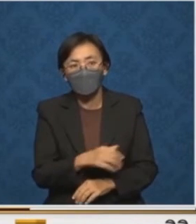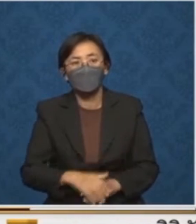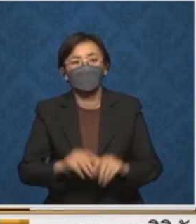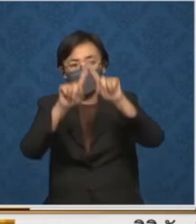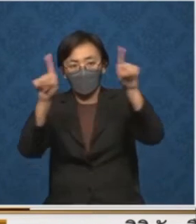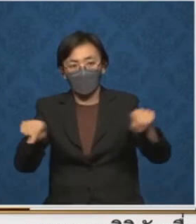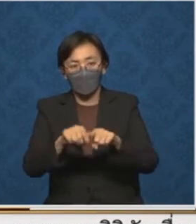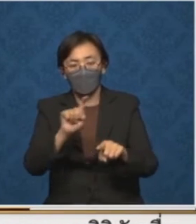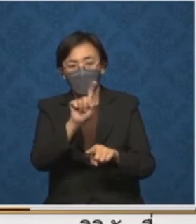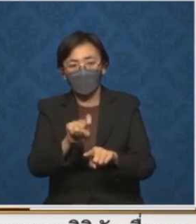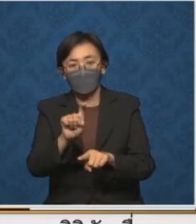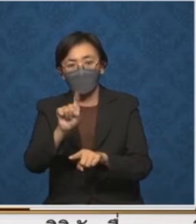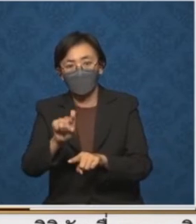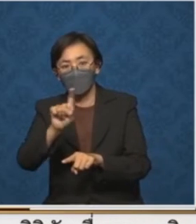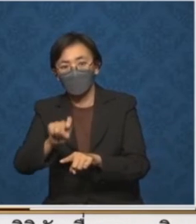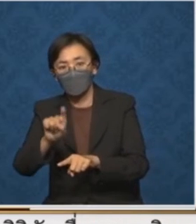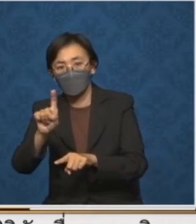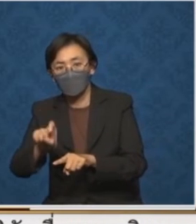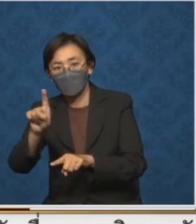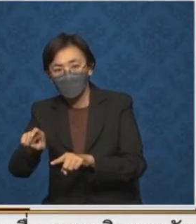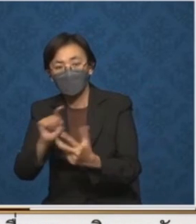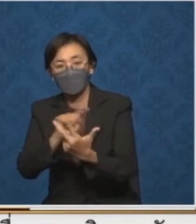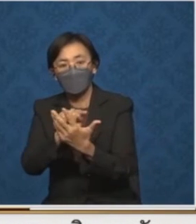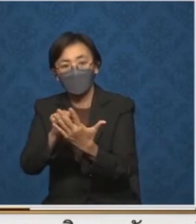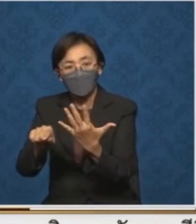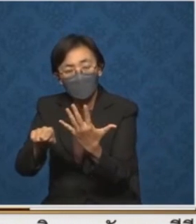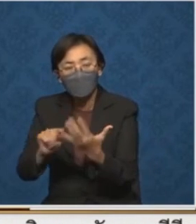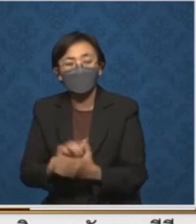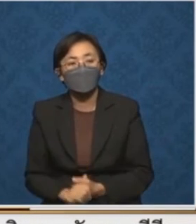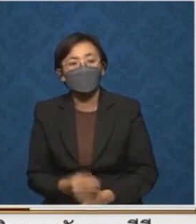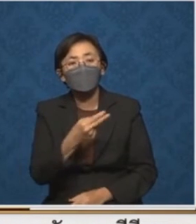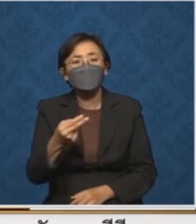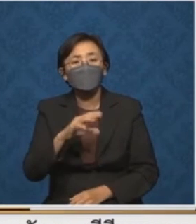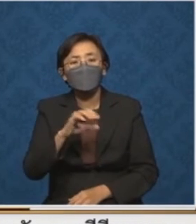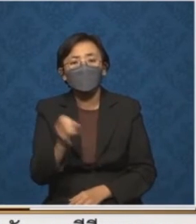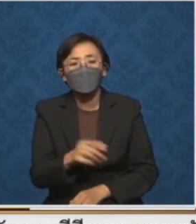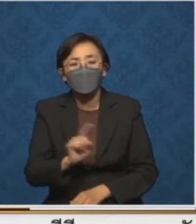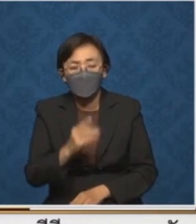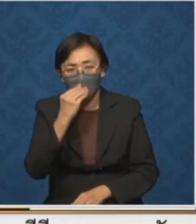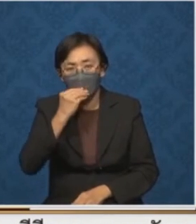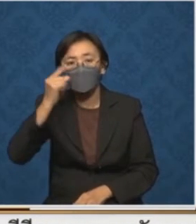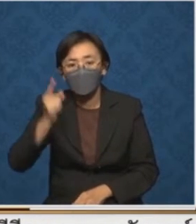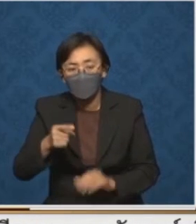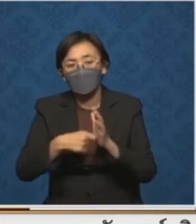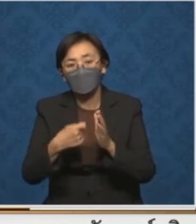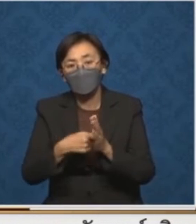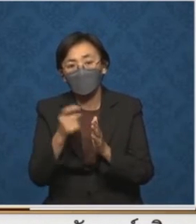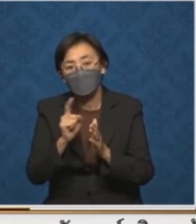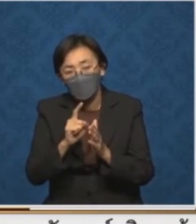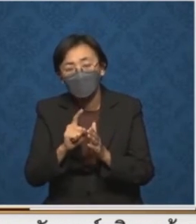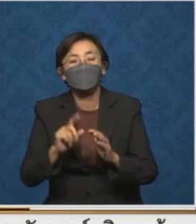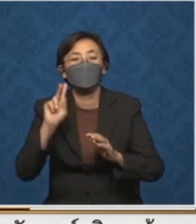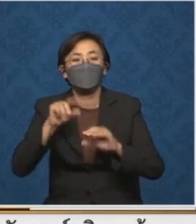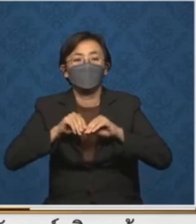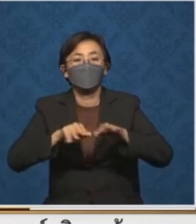ลายประเด็นนึงคุณสั่งได้เฉพาะ Sinovacแล้คุณกไมรจะทำยัไของก็เหลือก็มีอย่